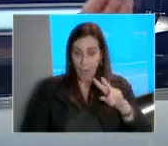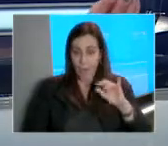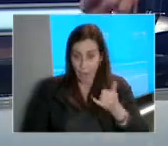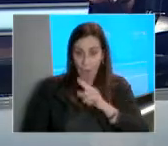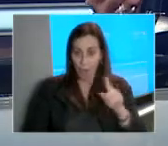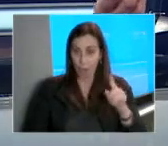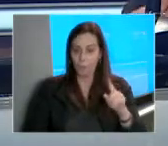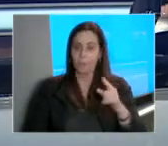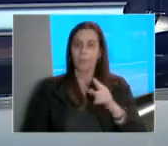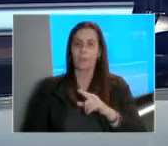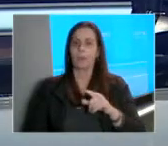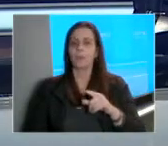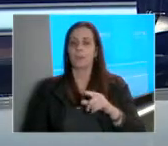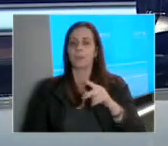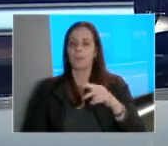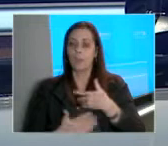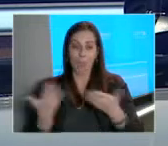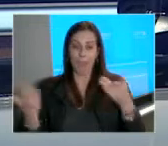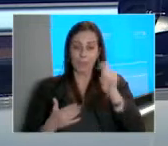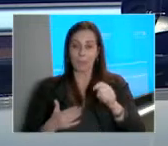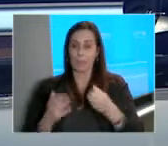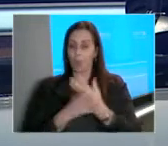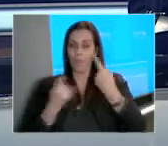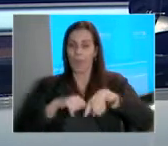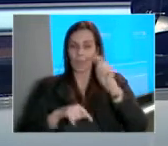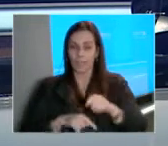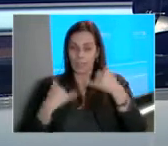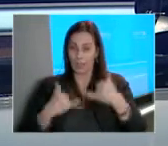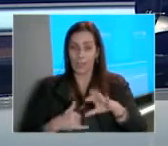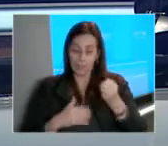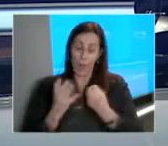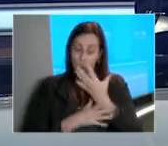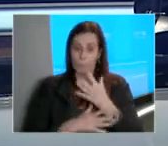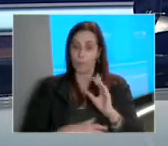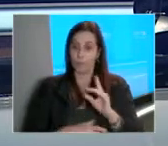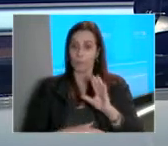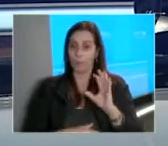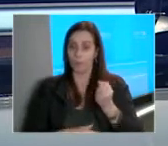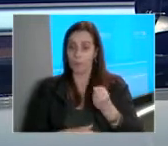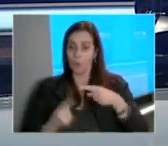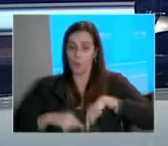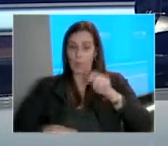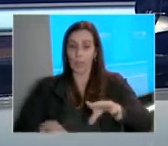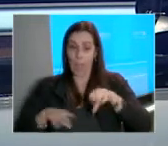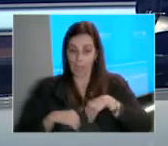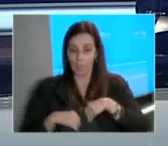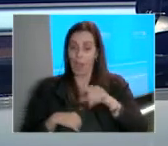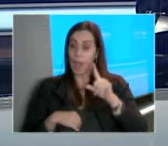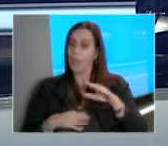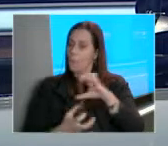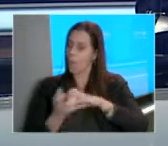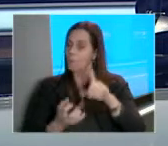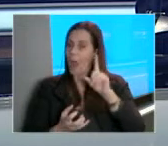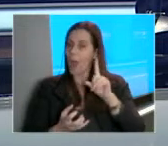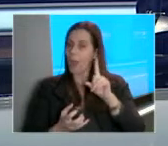לא רלוונטית? תראה, כל... כשאין כנסת, תקום ועדת כנסת עכשיו. אם תקום. אם תקום, אדלשטיין. אז זה יהיה מורכב